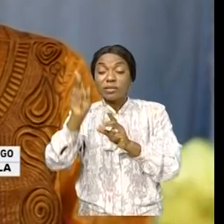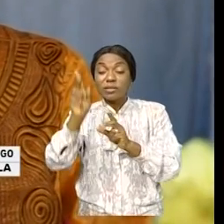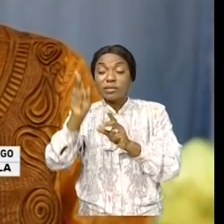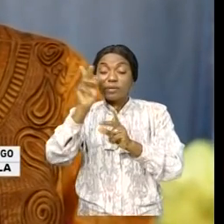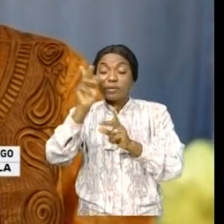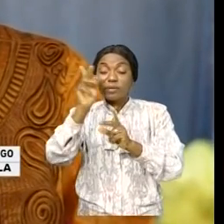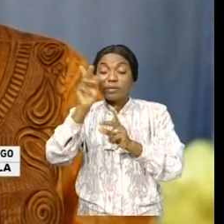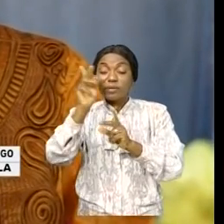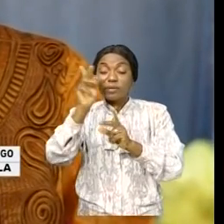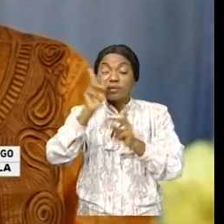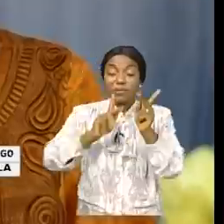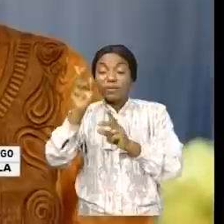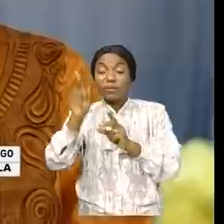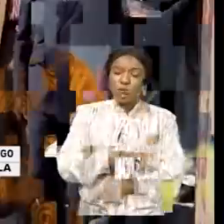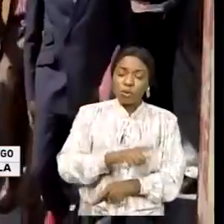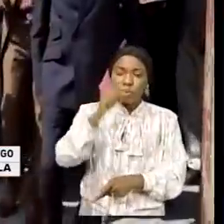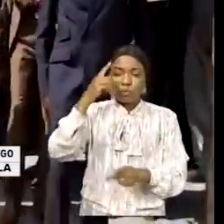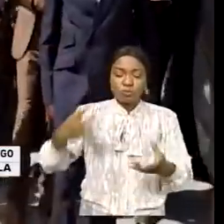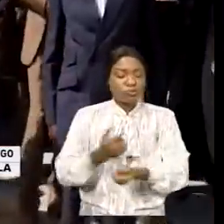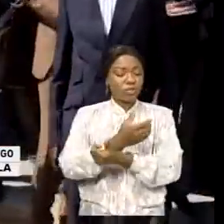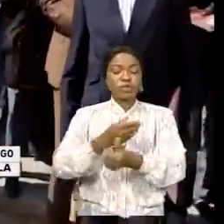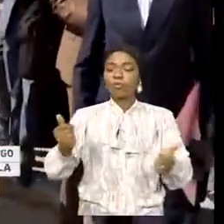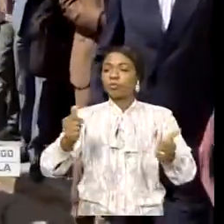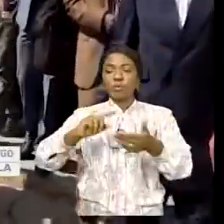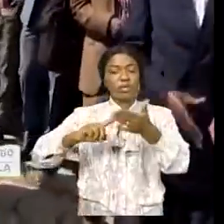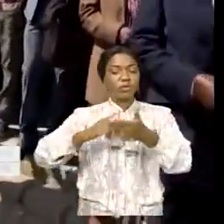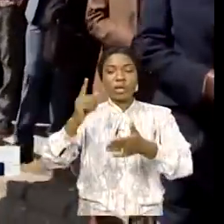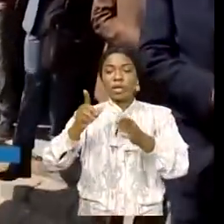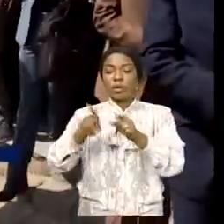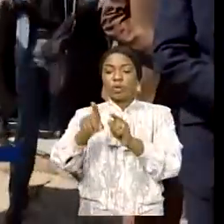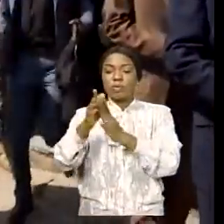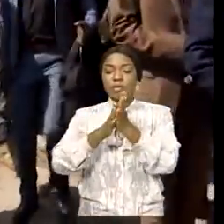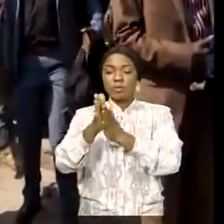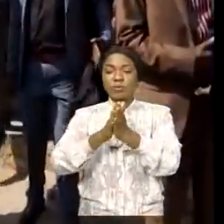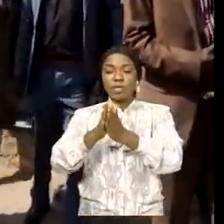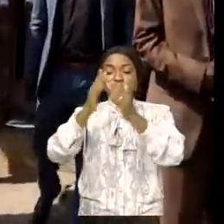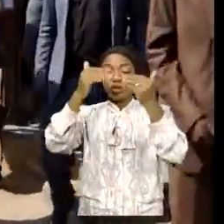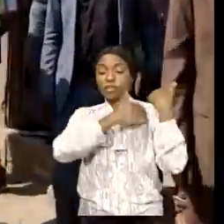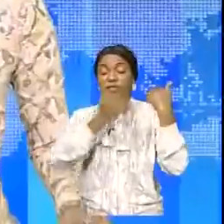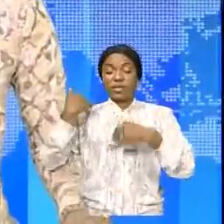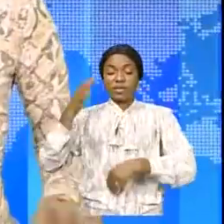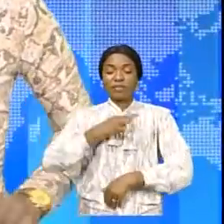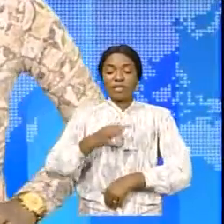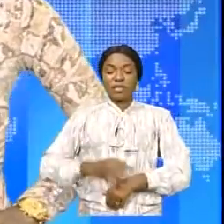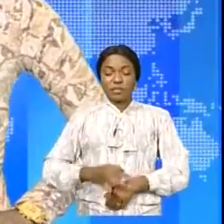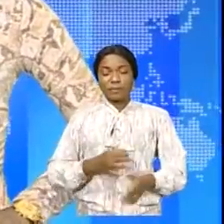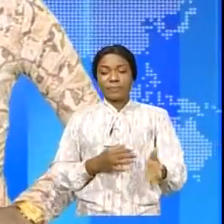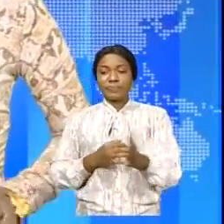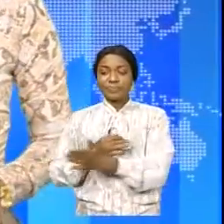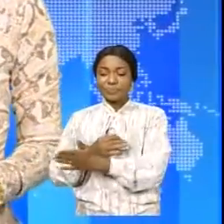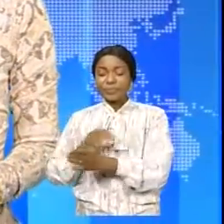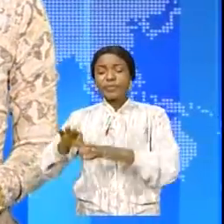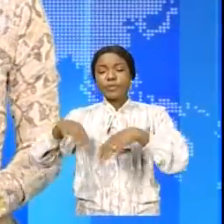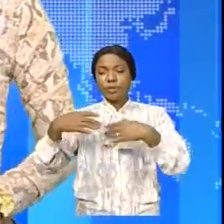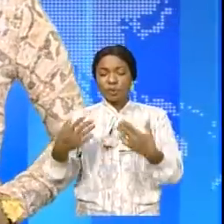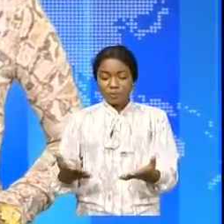réalités afin de trouver des solutions, comme le veut le chef de l'État, Félix-Antoine Tshisekedi. Comment